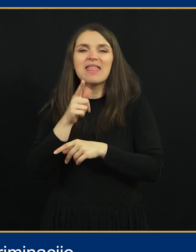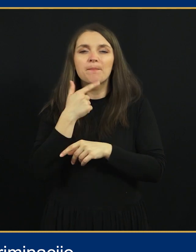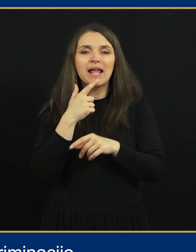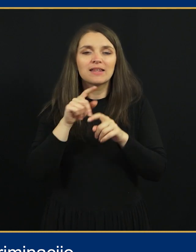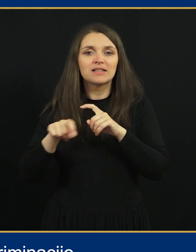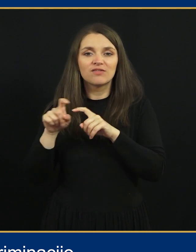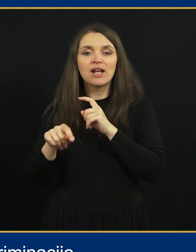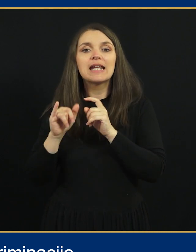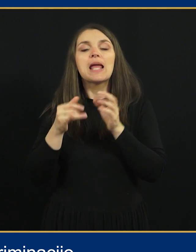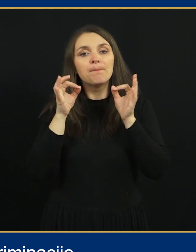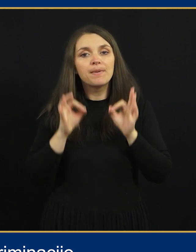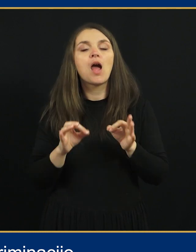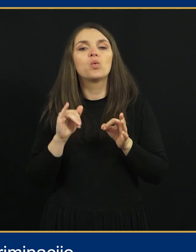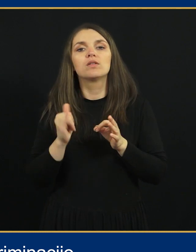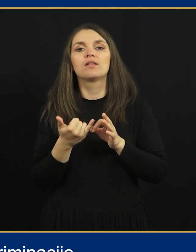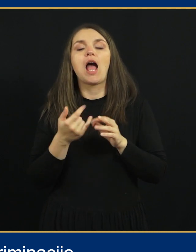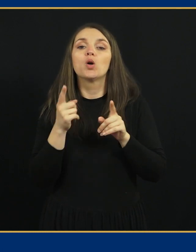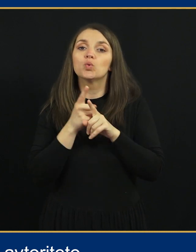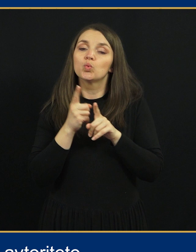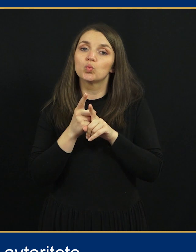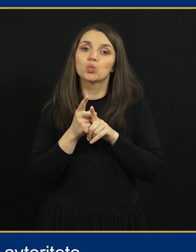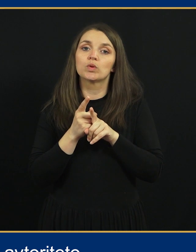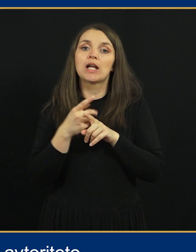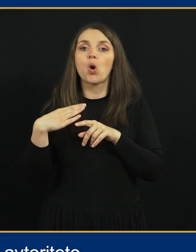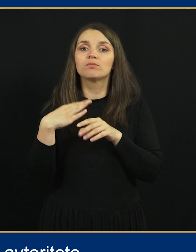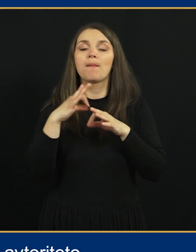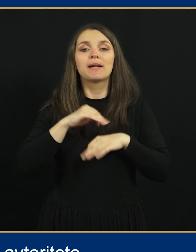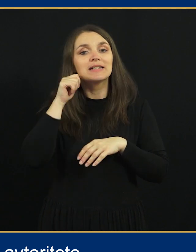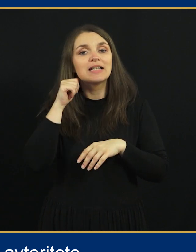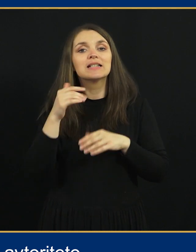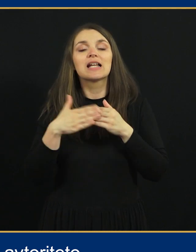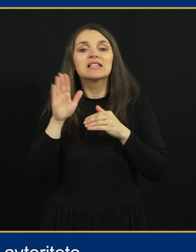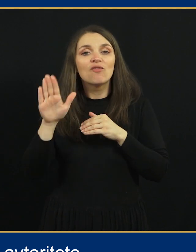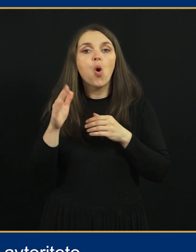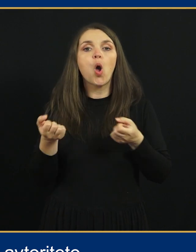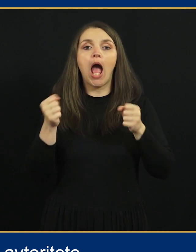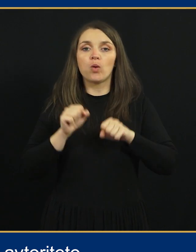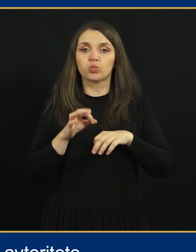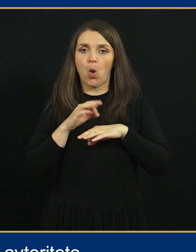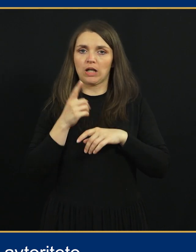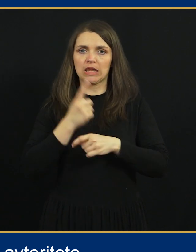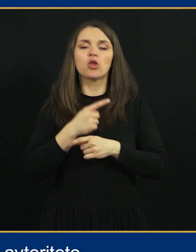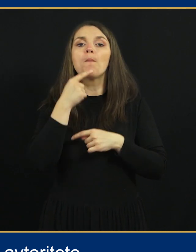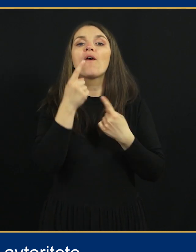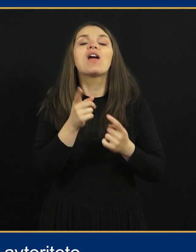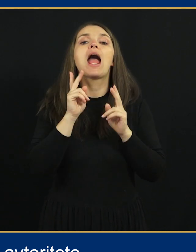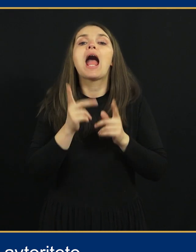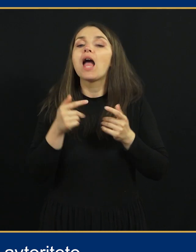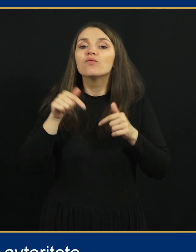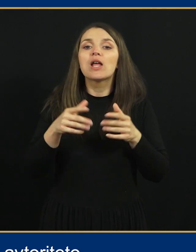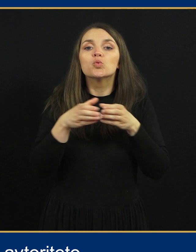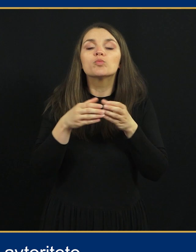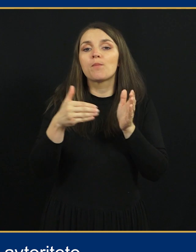podobne neprijetne stvari, je prav, da tudi gospa predsednica za svojo avtoriteto pove,